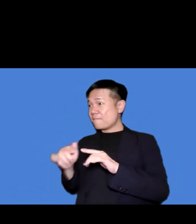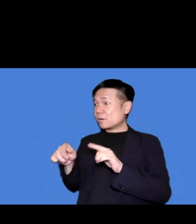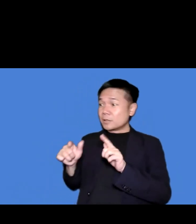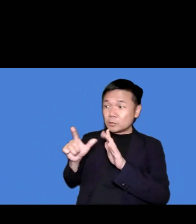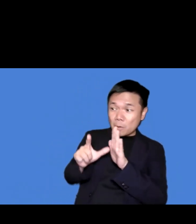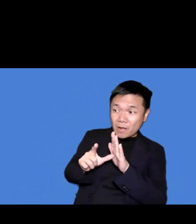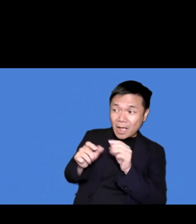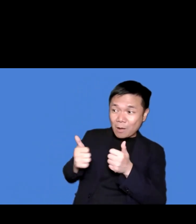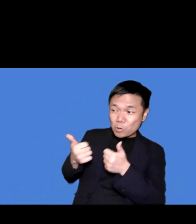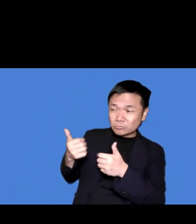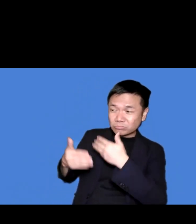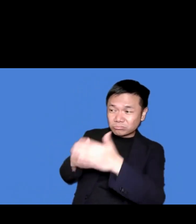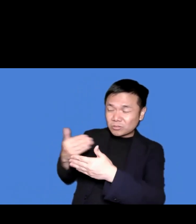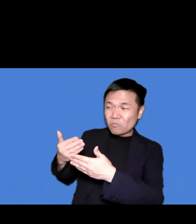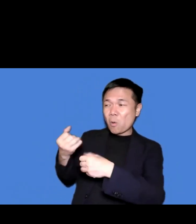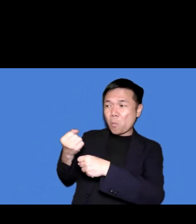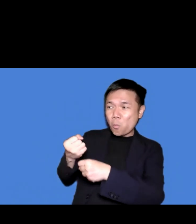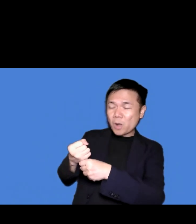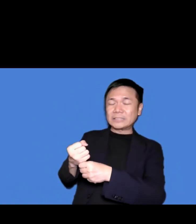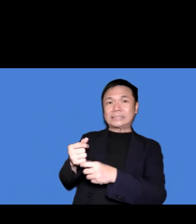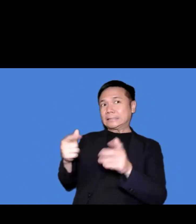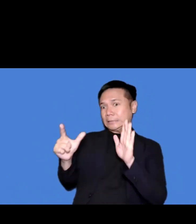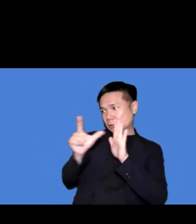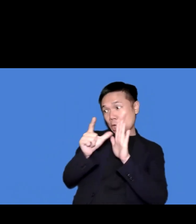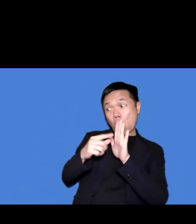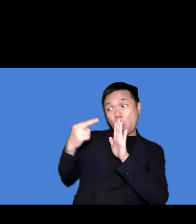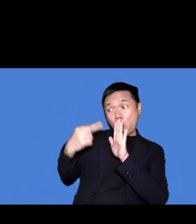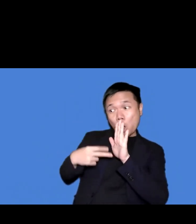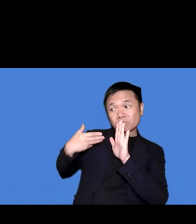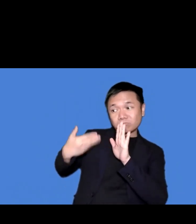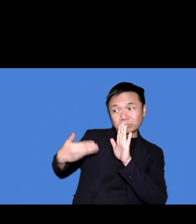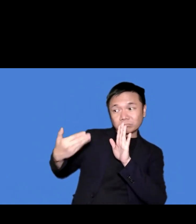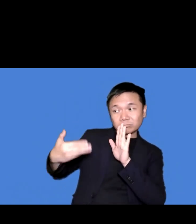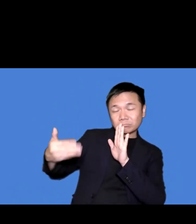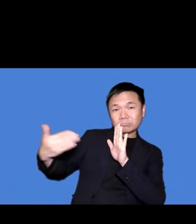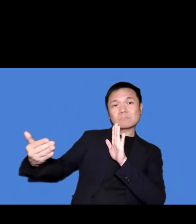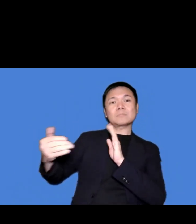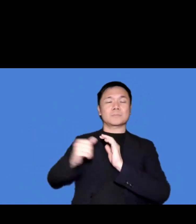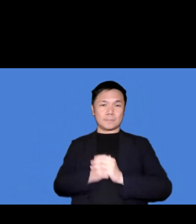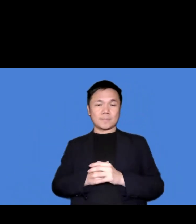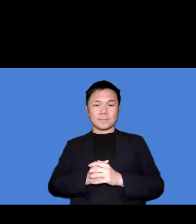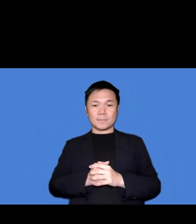क्वालिफिकेसनमा पनि उनीहरूलाई चाहिँ There must be commitment in areas such as inclusive Excuse me. education.